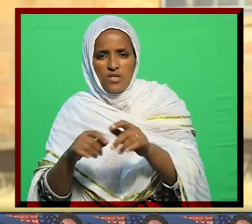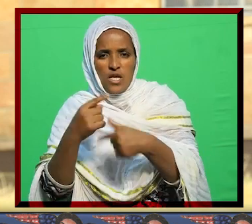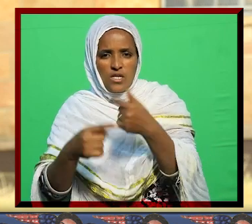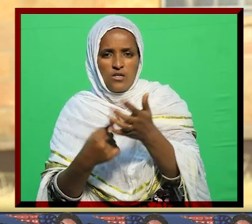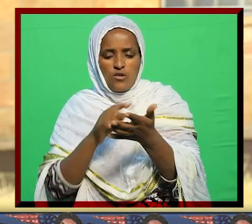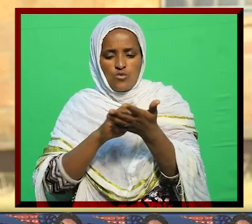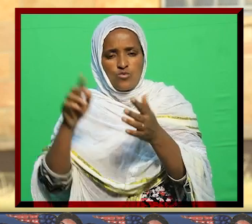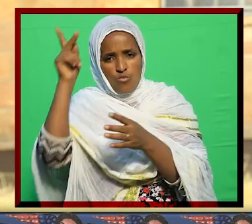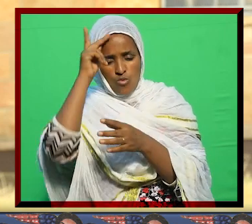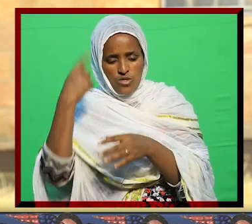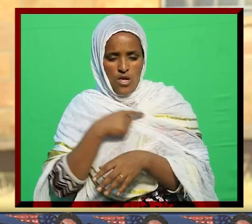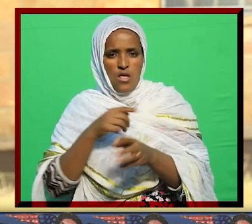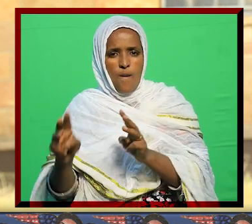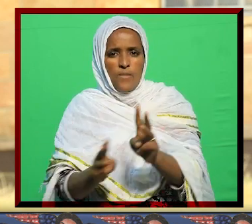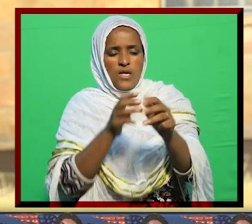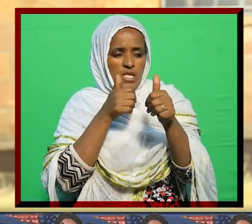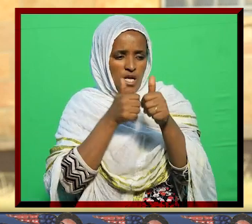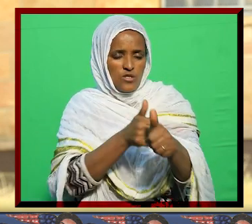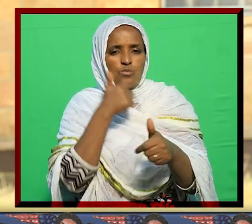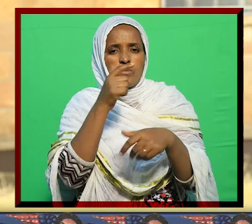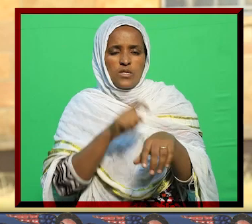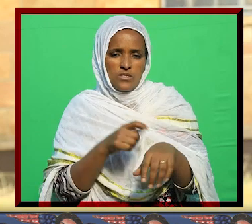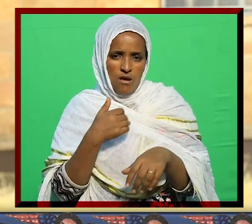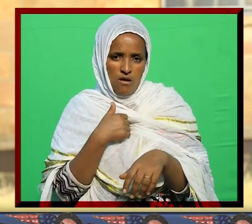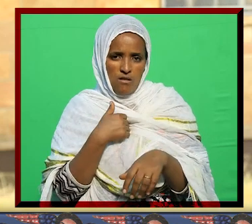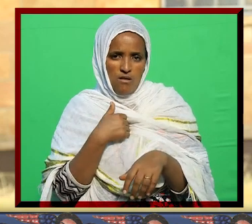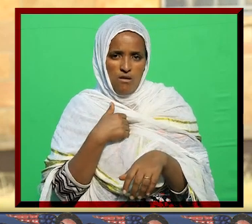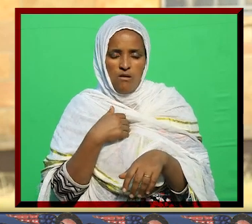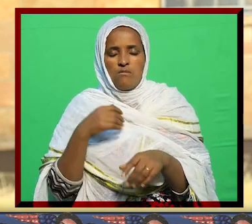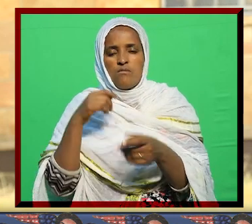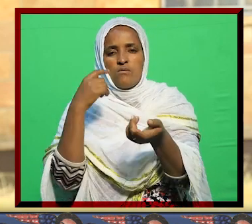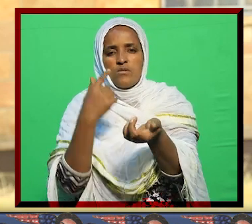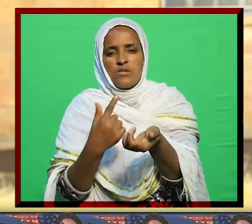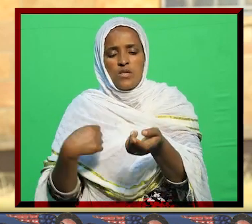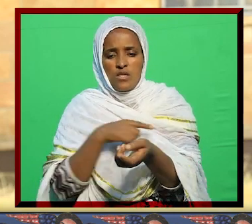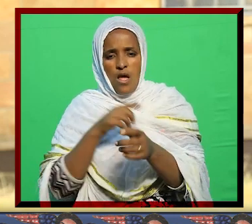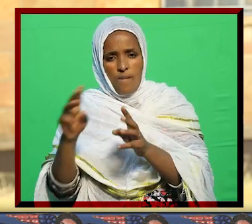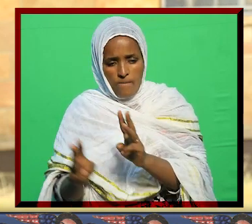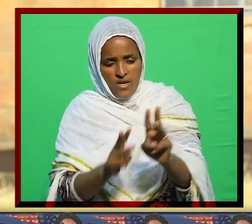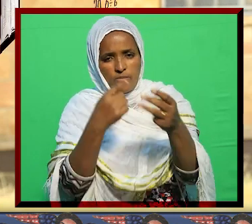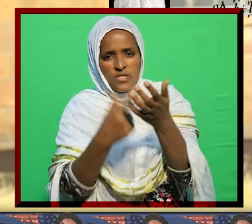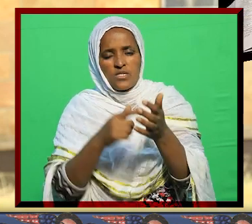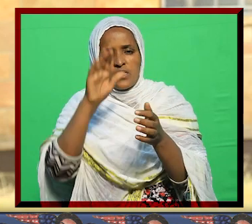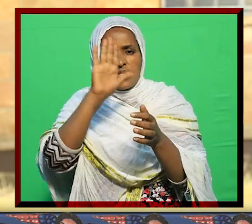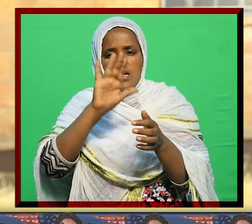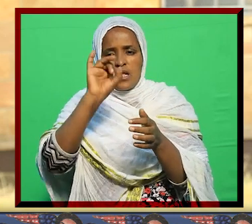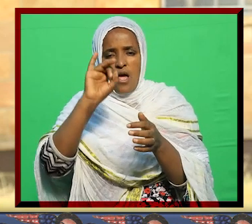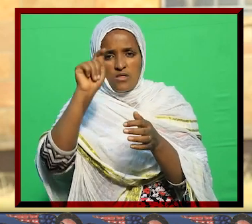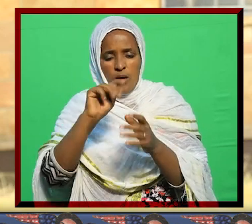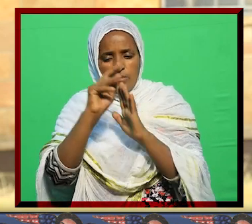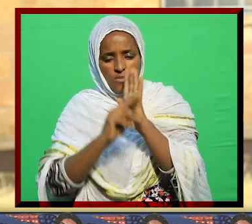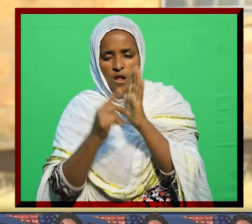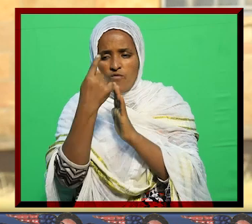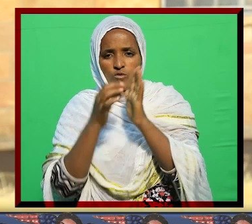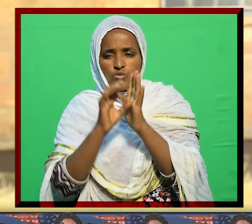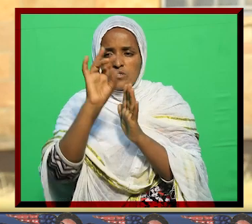እየተራመድ ነው። ቅዱስ ጳውሎስ ወደኛ ኑ የእኛን መንገድ ተከተሉ የሚልበት ጊዜ አለ። ወአንተ ሙሳ አሰረዚያነ ትሉ የእኛን መንገድ በዚህ በገላትያ መልእክቱ